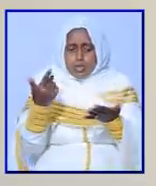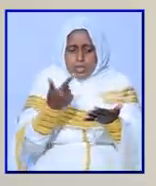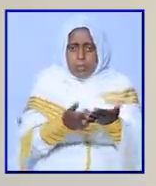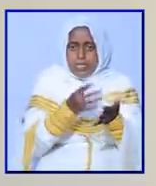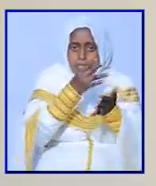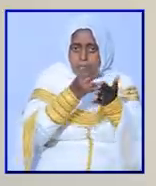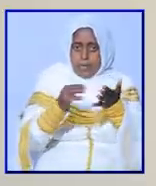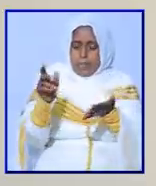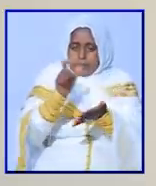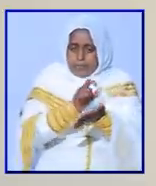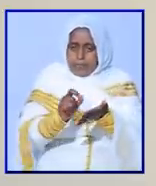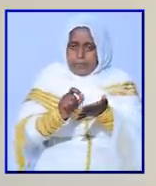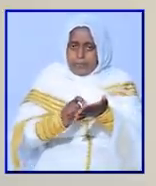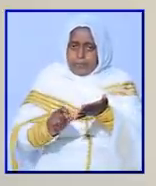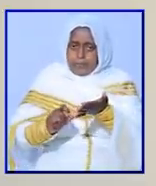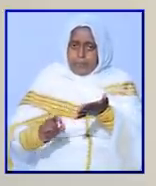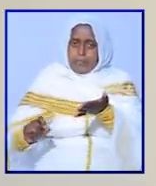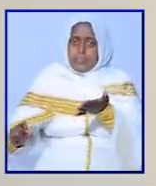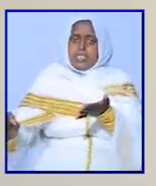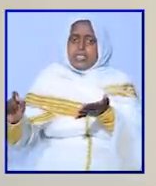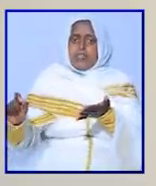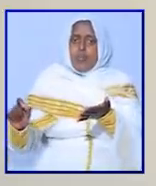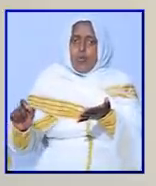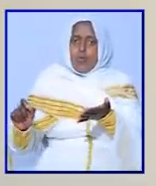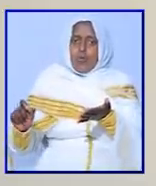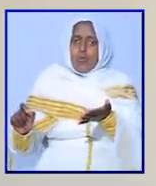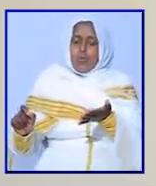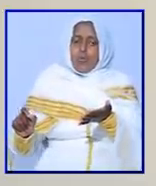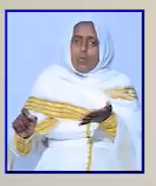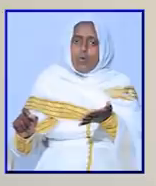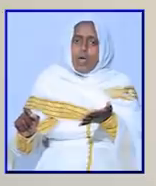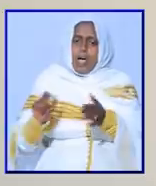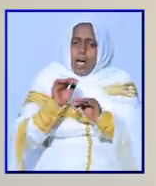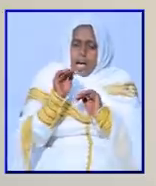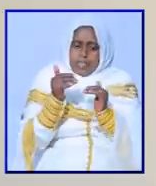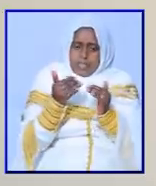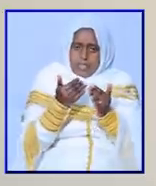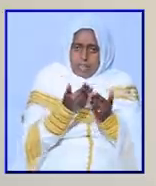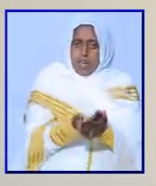ብዙ ነገሮችን በዚህ ምዕራፍ አትቶ